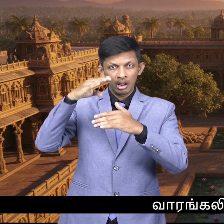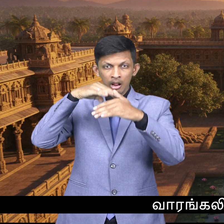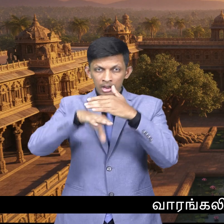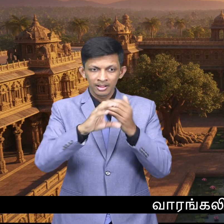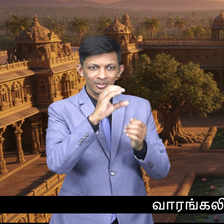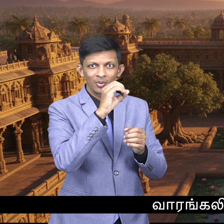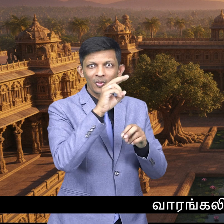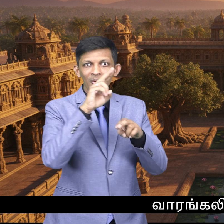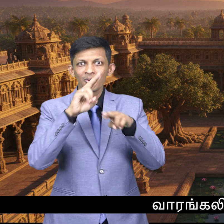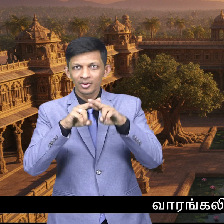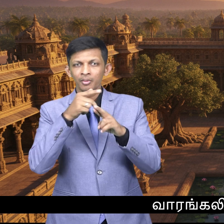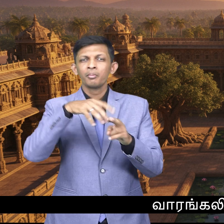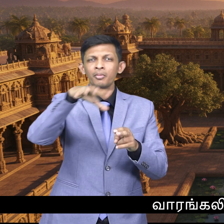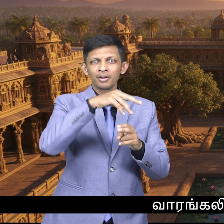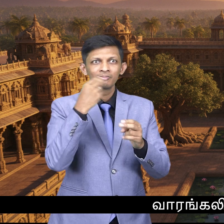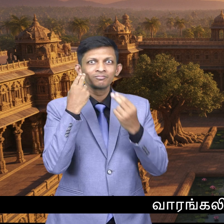வாரங்கலில் ஓரக்கல்லு கோட்டை,